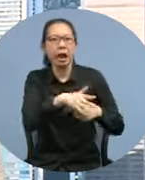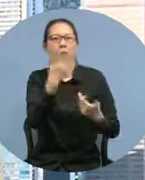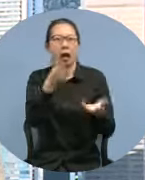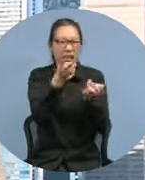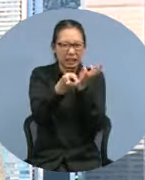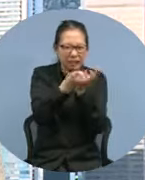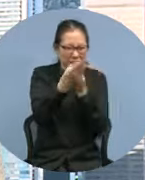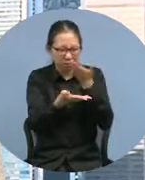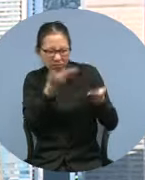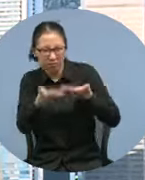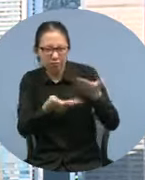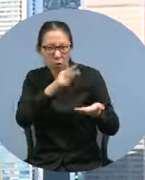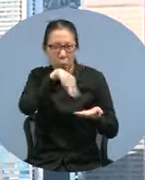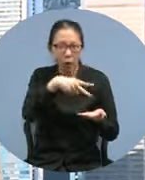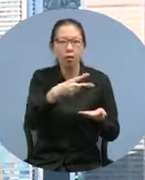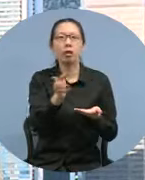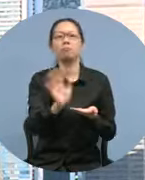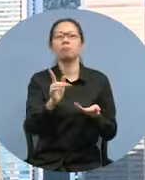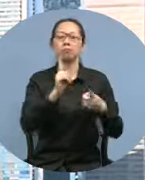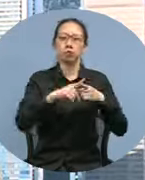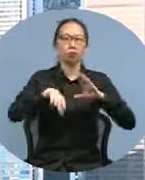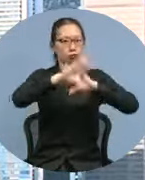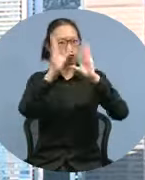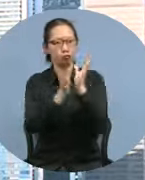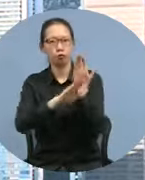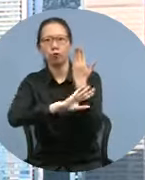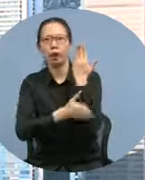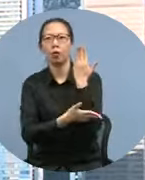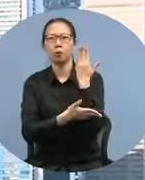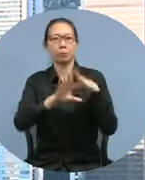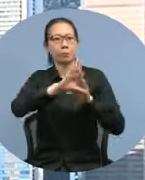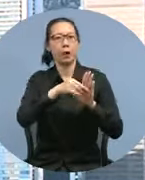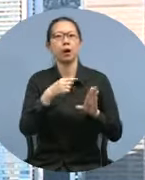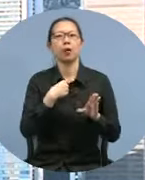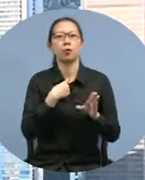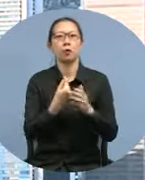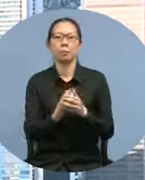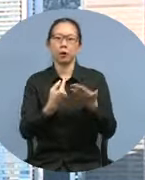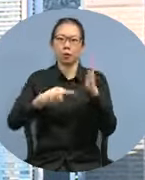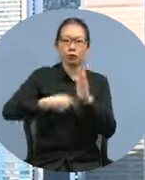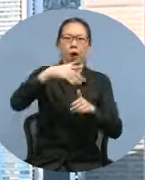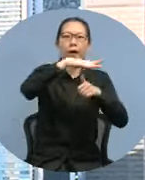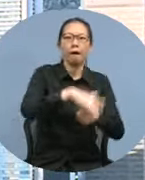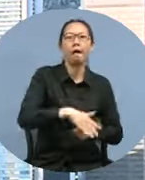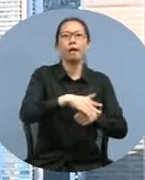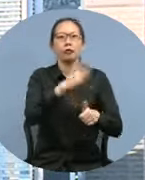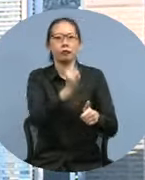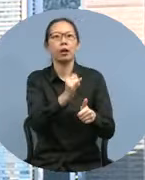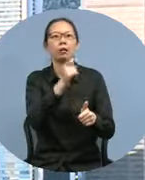個全部都是要符合這條法律，這條法律只是去防範制止懲治那4類的